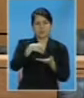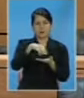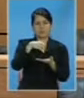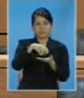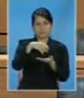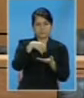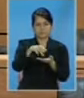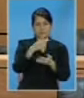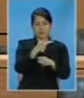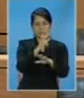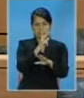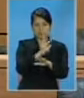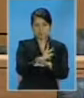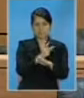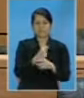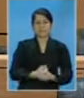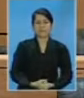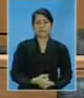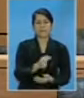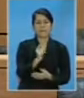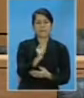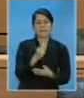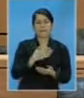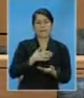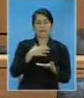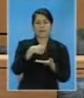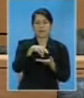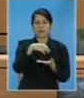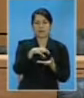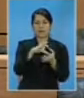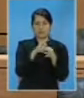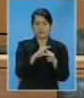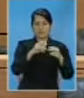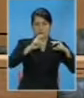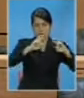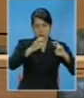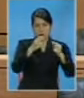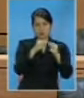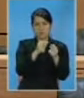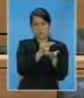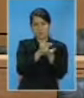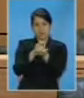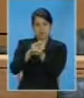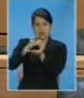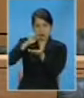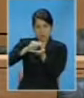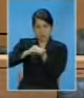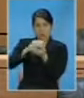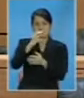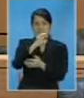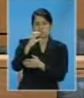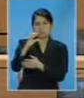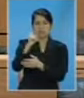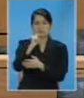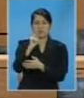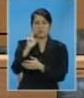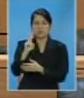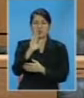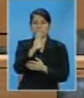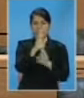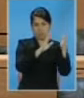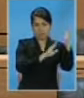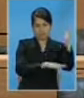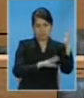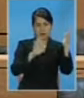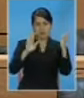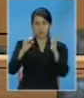าการพูดเรื่องกล้องวงจรปิดใน5จังหวัดชายแดนภาคใต้กับในส่วนของกรุงเทพมหานคร